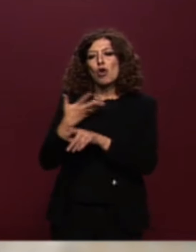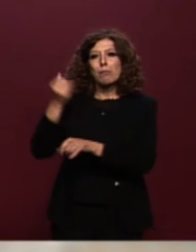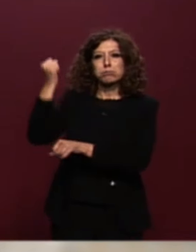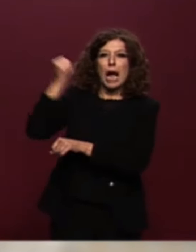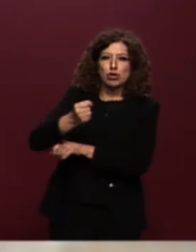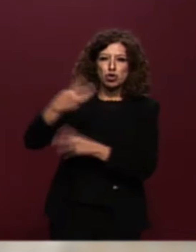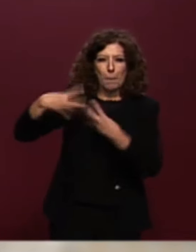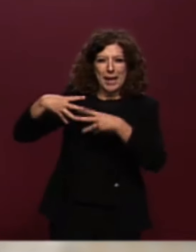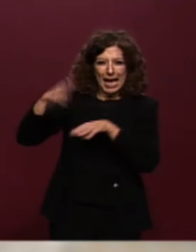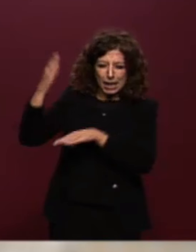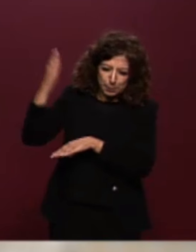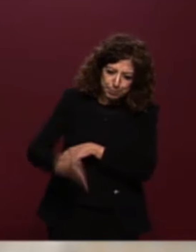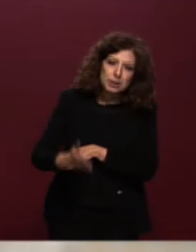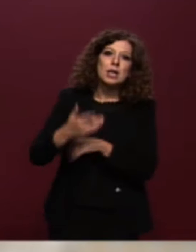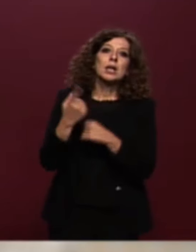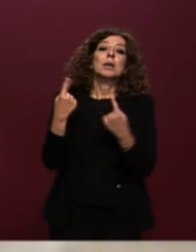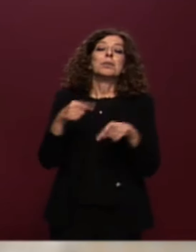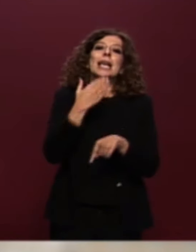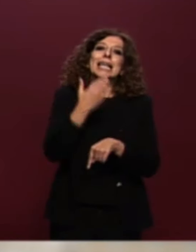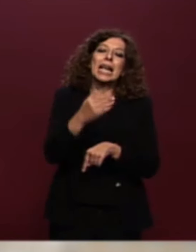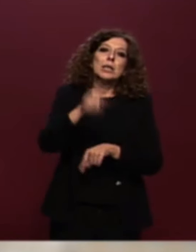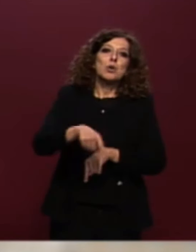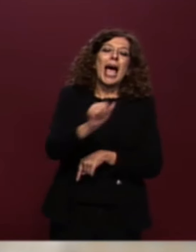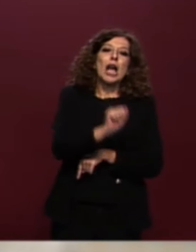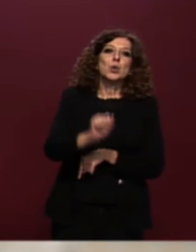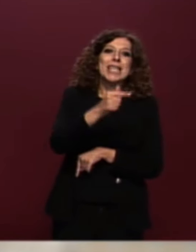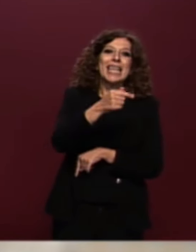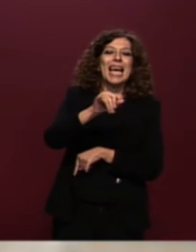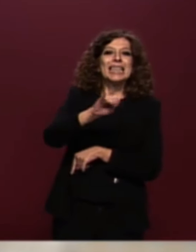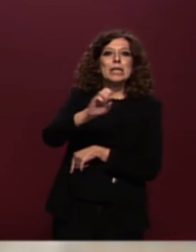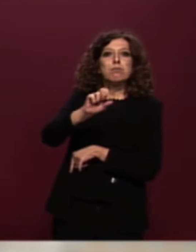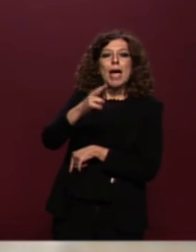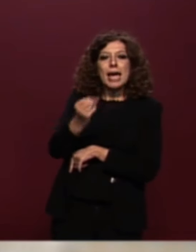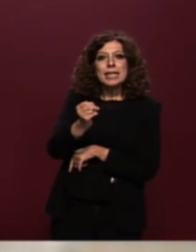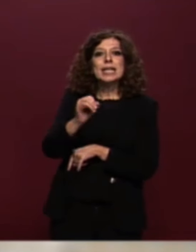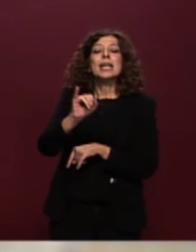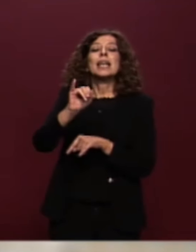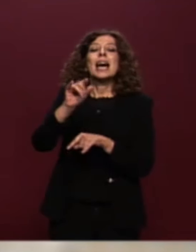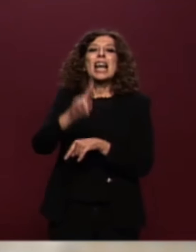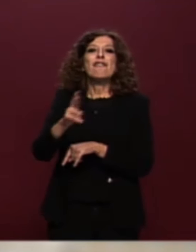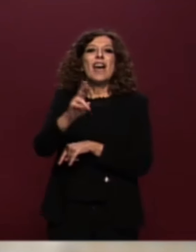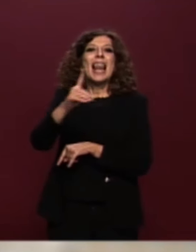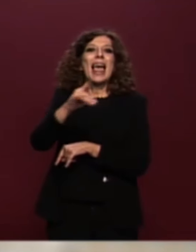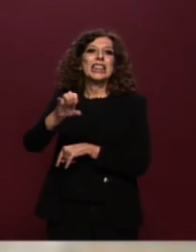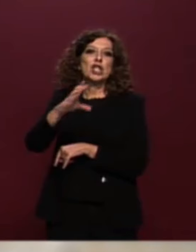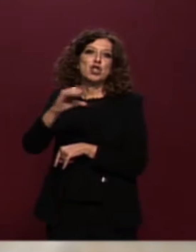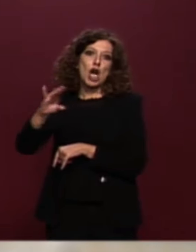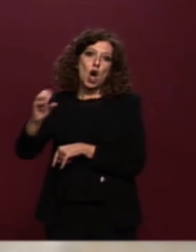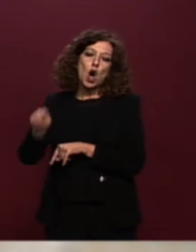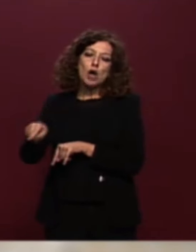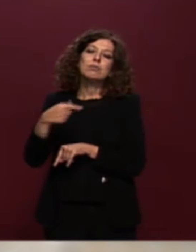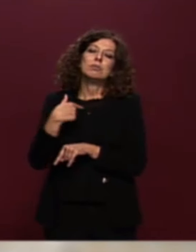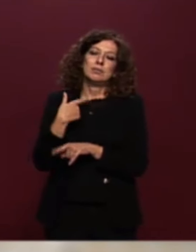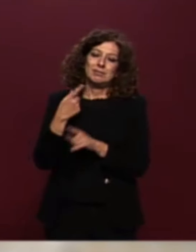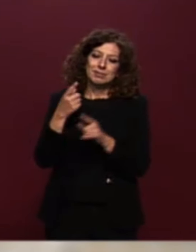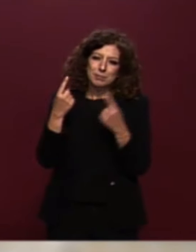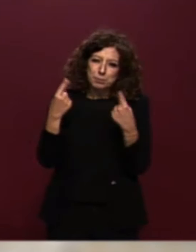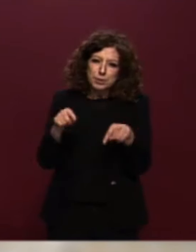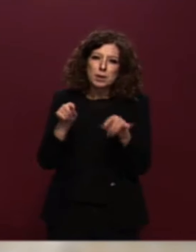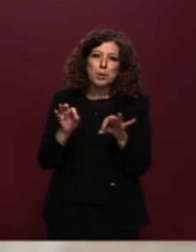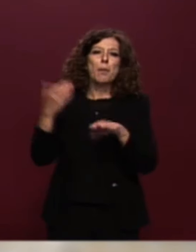loro presenza anche le signore Annunziata Tiberi e Raffaella Di Cicco, vittime di gravi infortuni sul lavoro. Vi